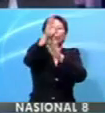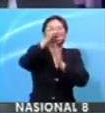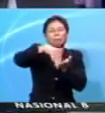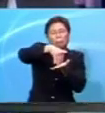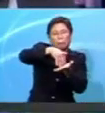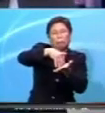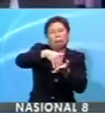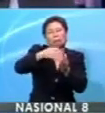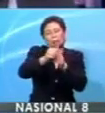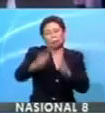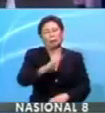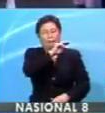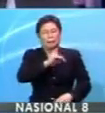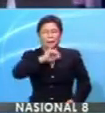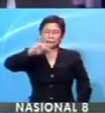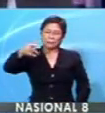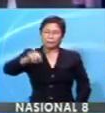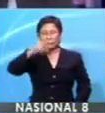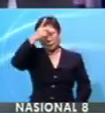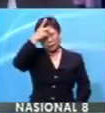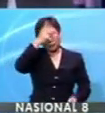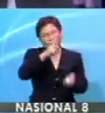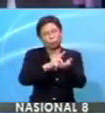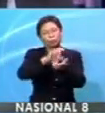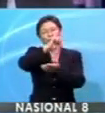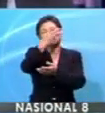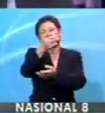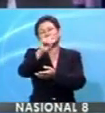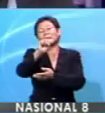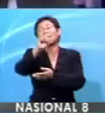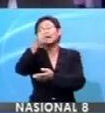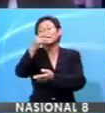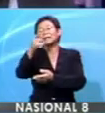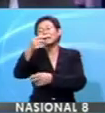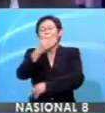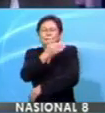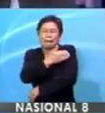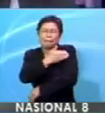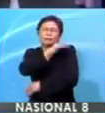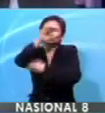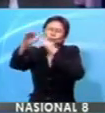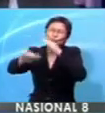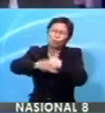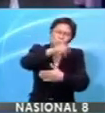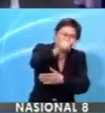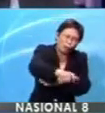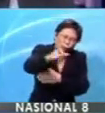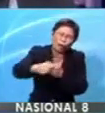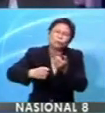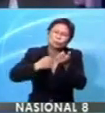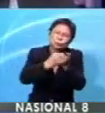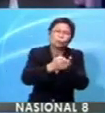pemimpin justeru menteri di jabatan Perdana Menteri Datuk Seri Dr shahidan kassim menggesa semua pihak Memberi sokongan tanpa